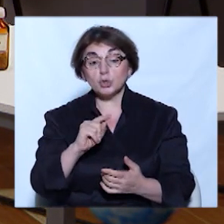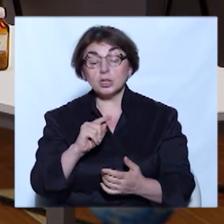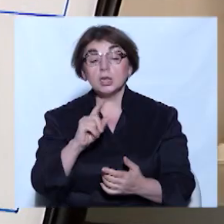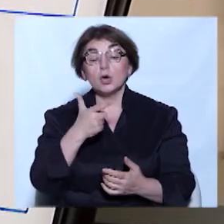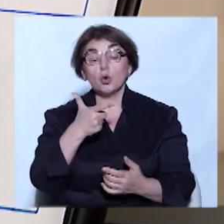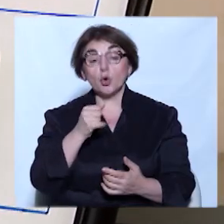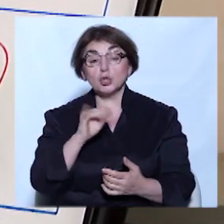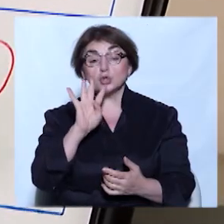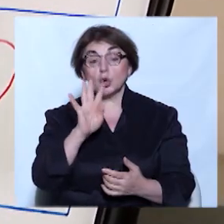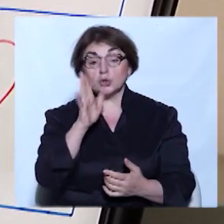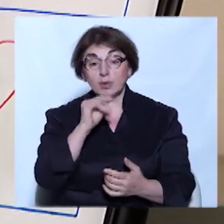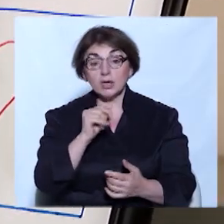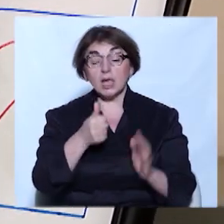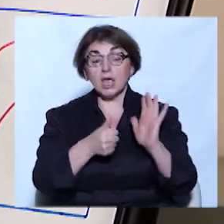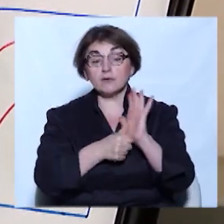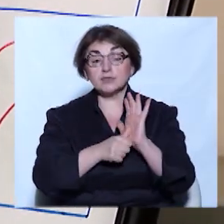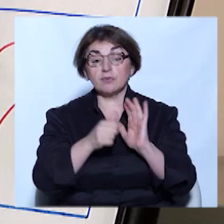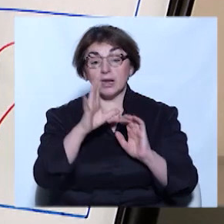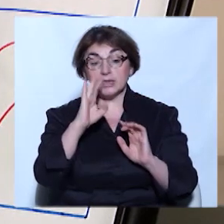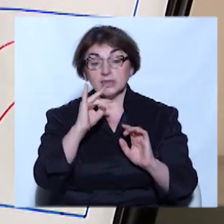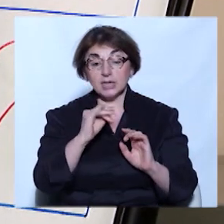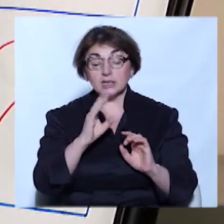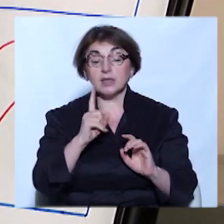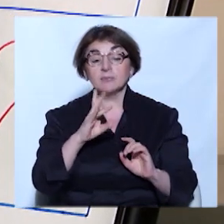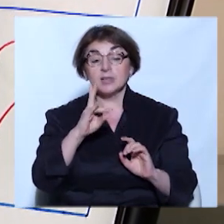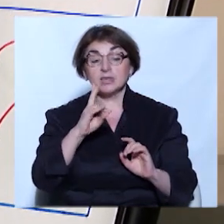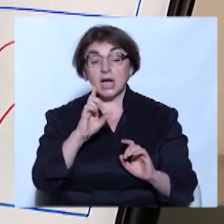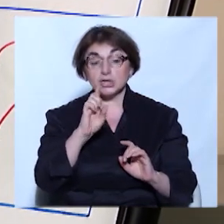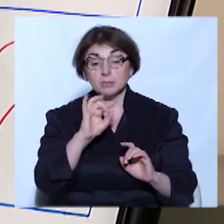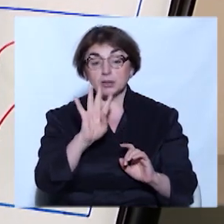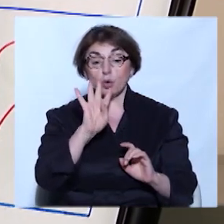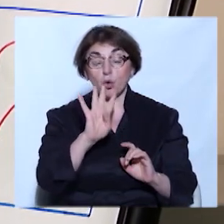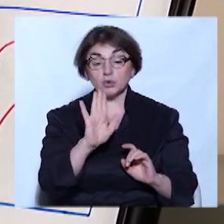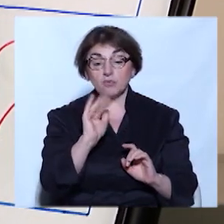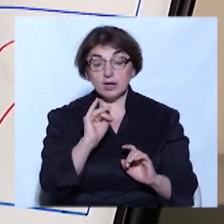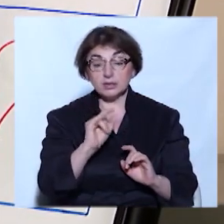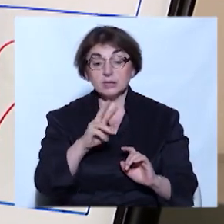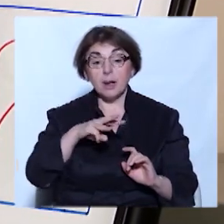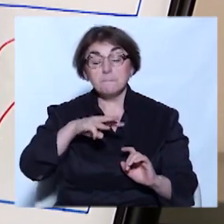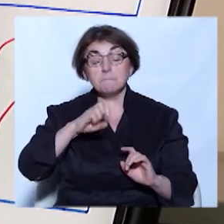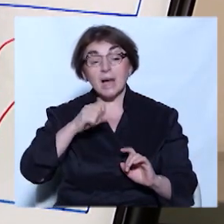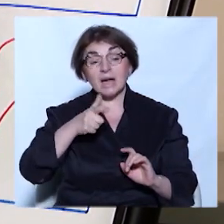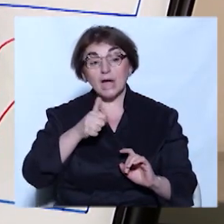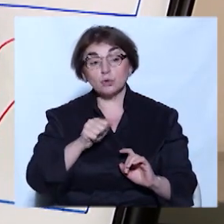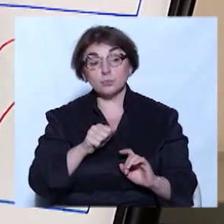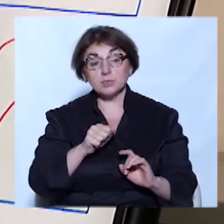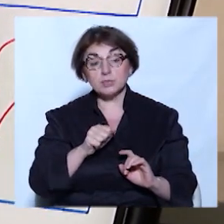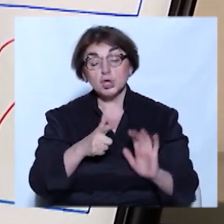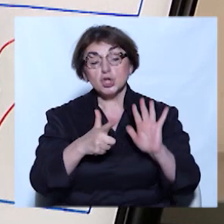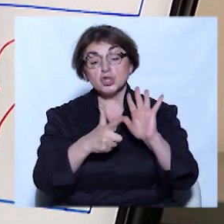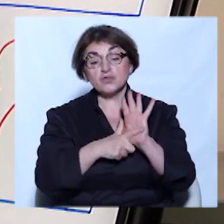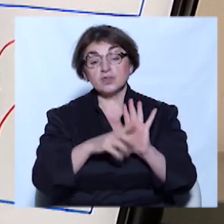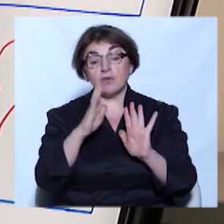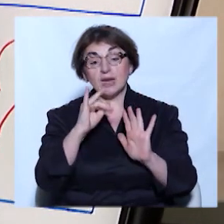ოქსიდი, გოგირდის ექვსვალენტიანი ოქსიდი, ნახშირბადის ოთხვალენტიანი ოქსიდი, მანგანუმის